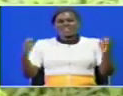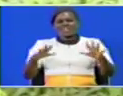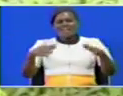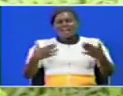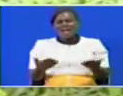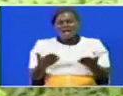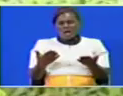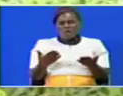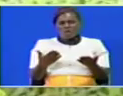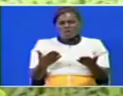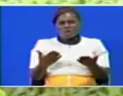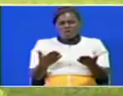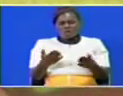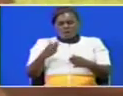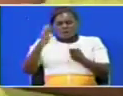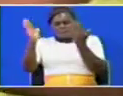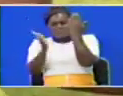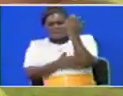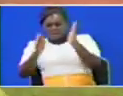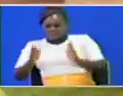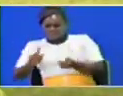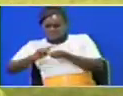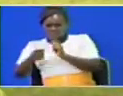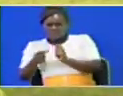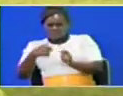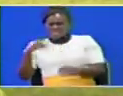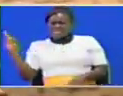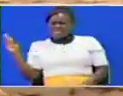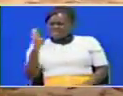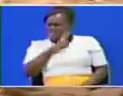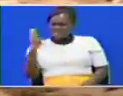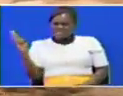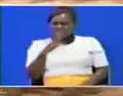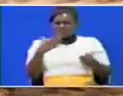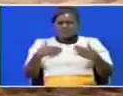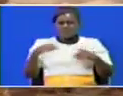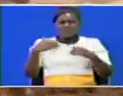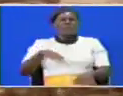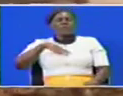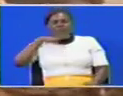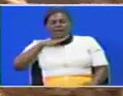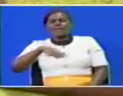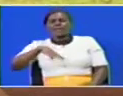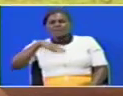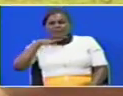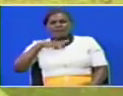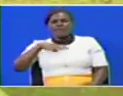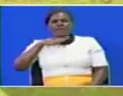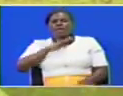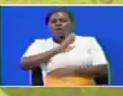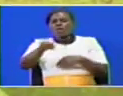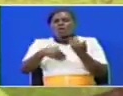mui huwa mwema. Ilikuwa mali hatari sana. Watu wanakufa, watu hiyo